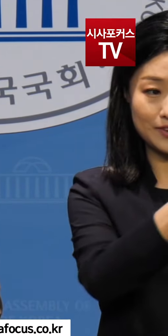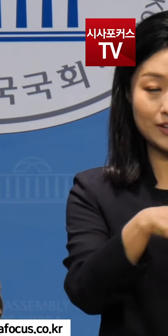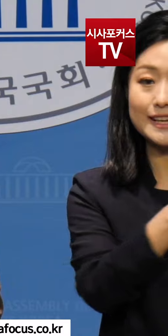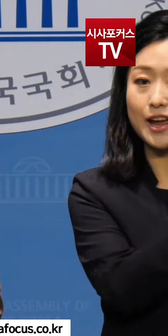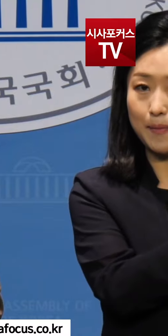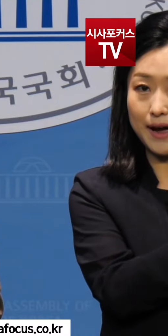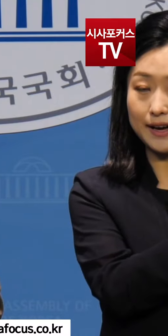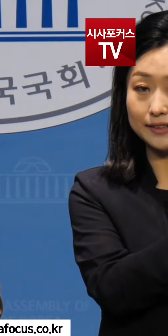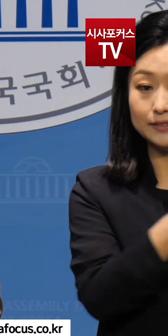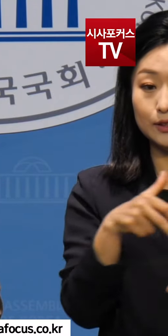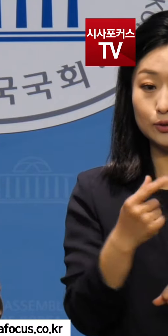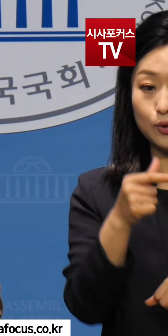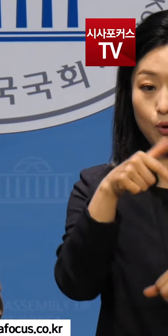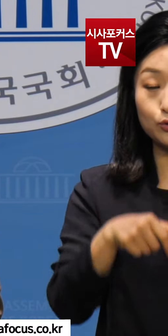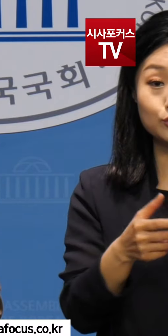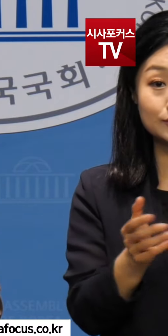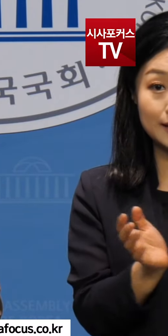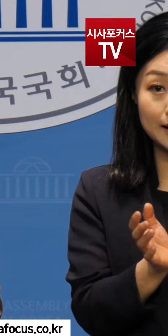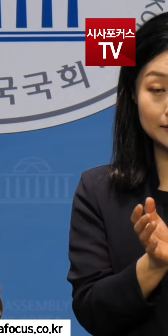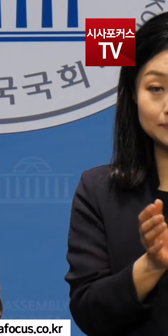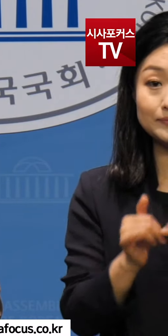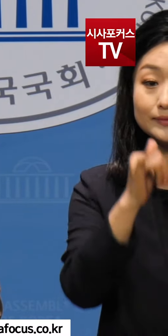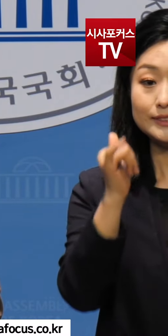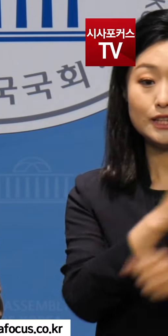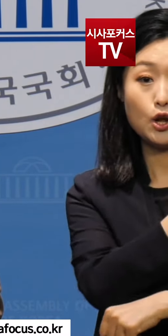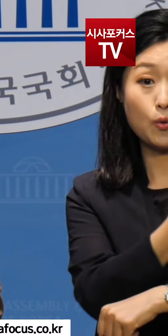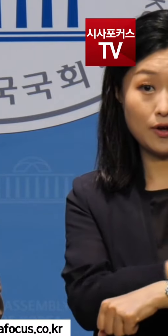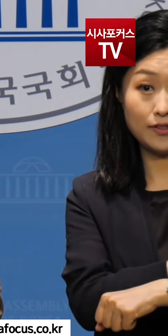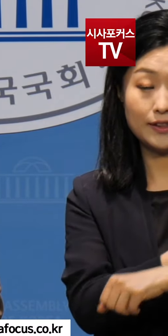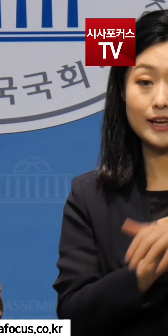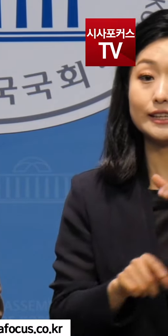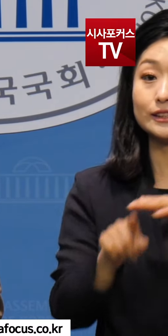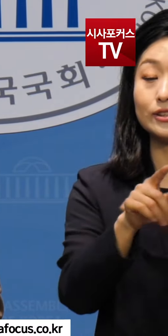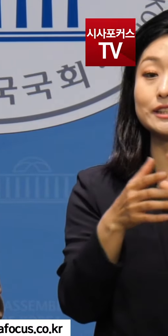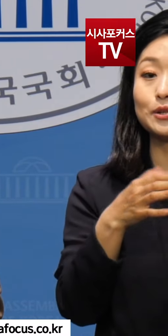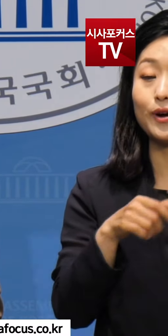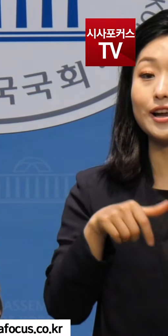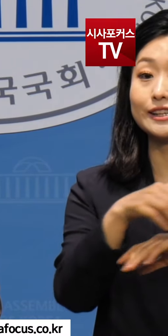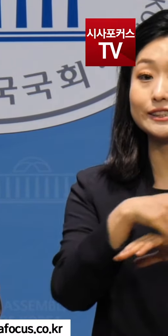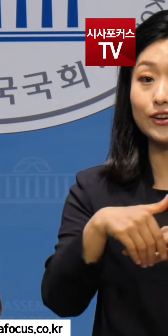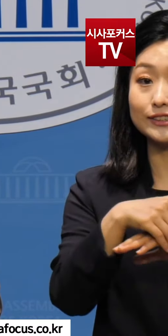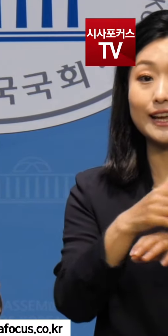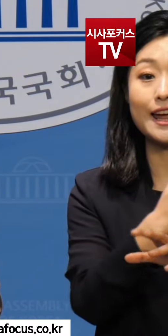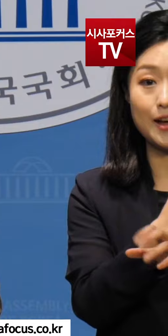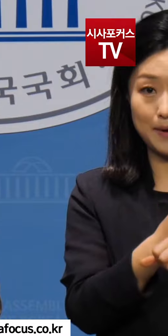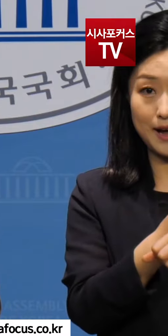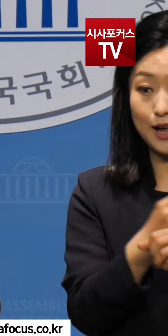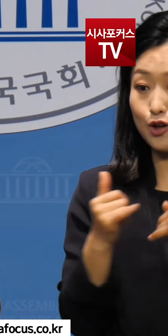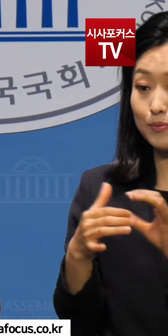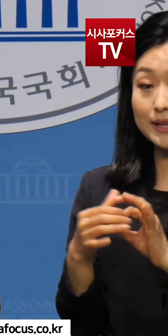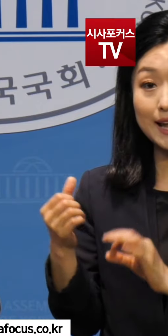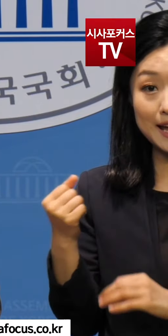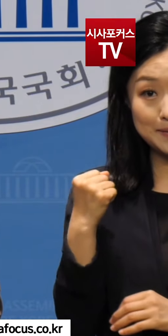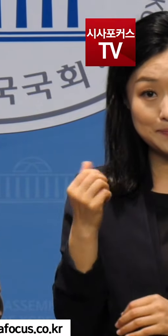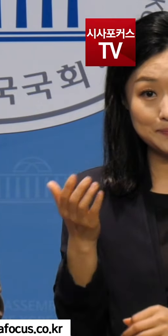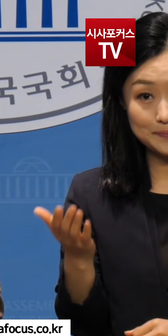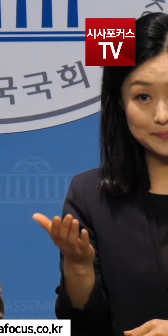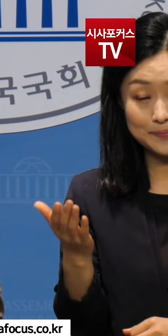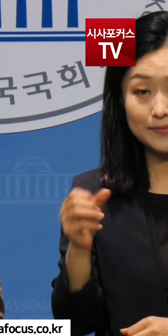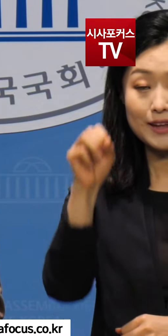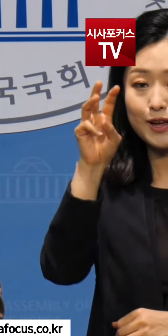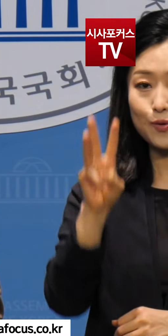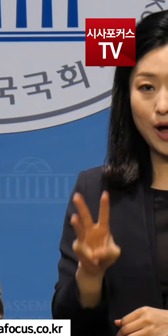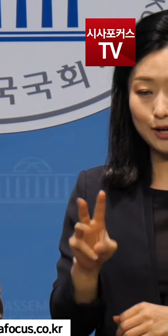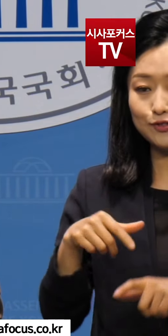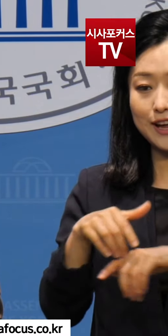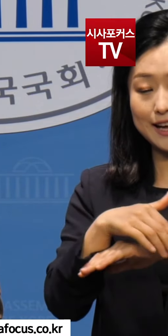협약을, 조국혁신당과는 사회권 선진국 관련 정책 협약을 맺고, 국민의힘과는